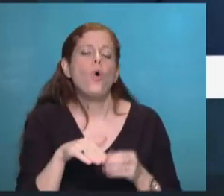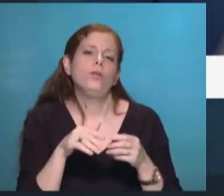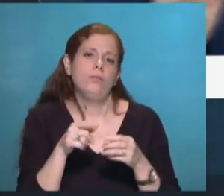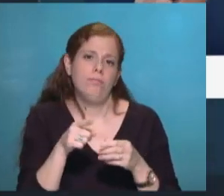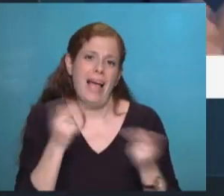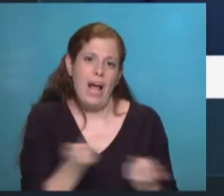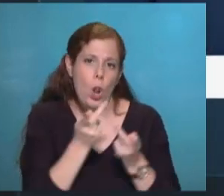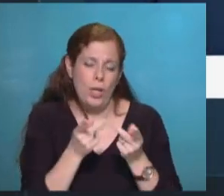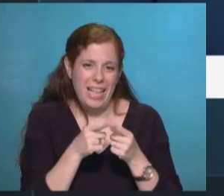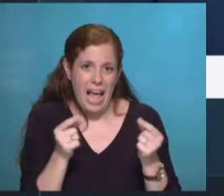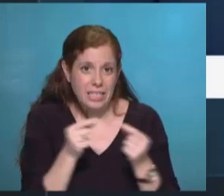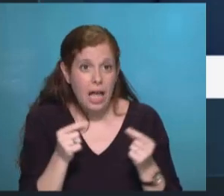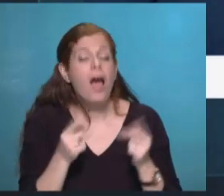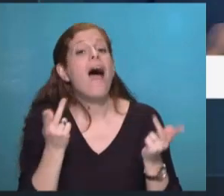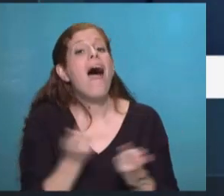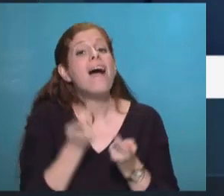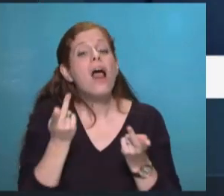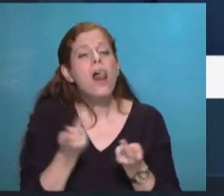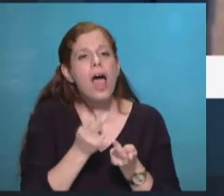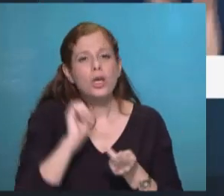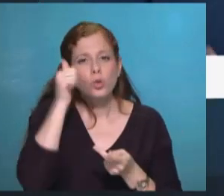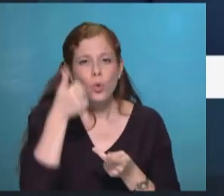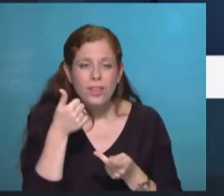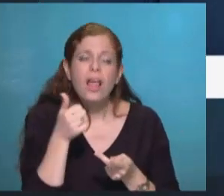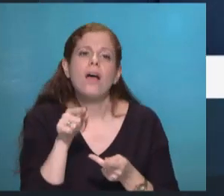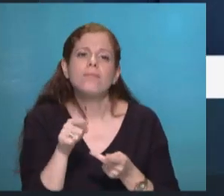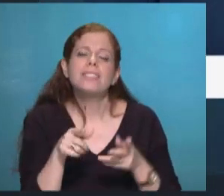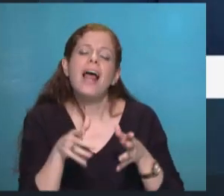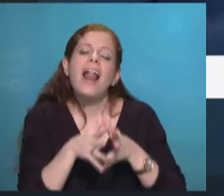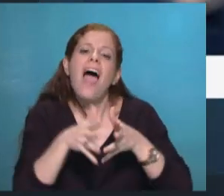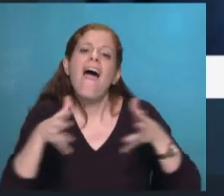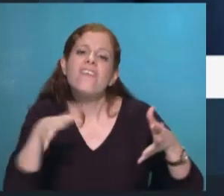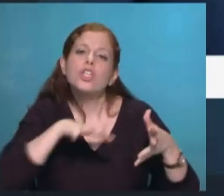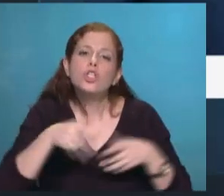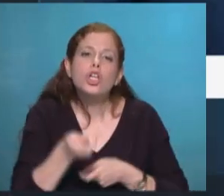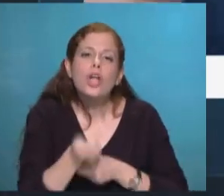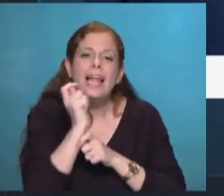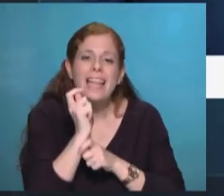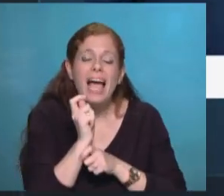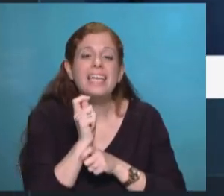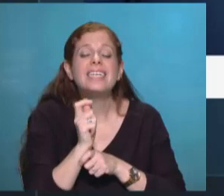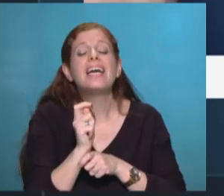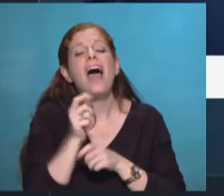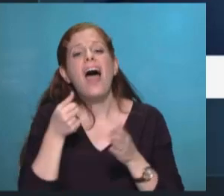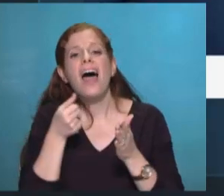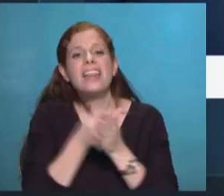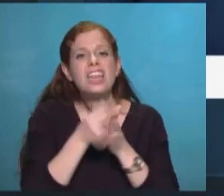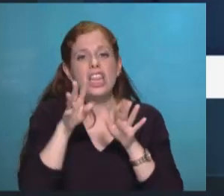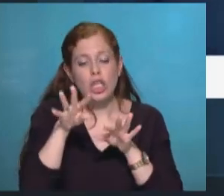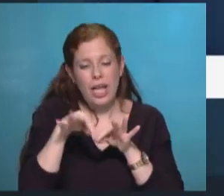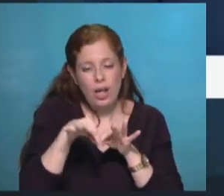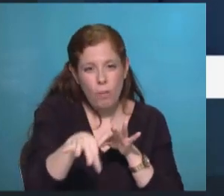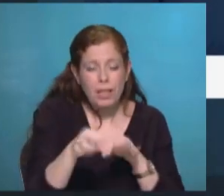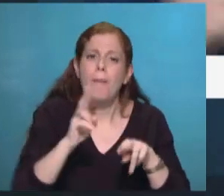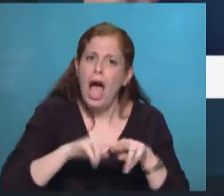הראשונה היא הרחבת שטח הדייג לפלסטינים, לדייגים ברצועת עזה, ל9 מייל ימי, אחר כך 12,